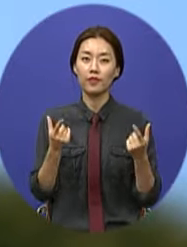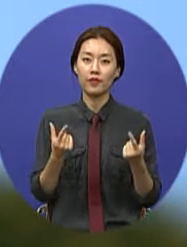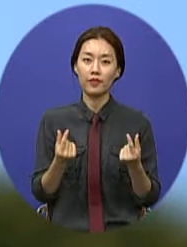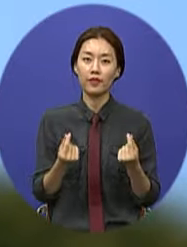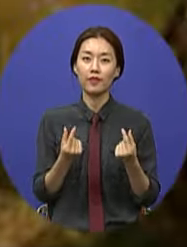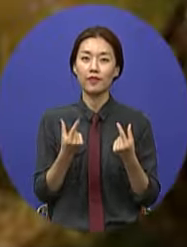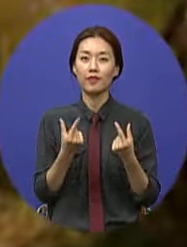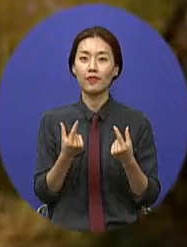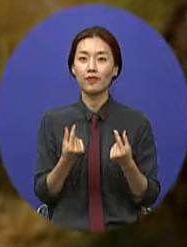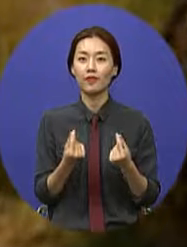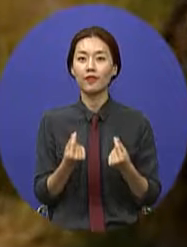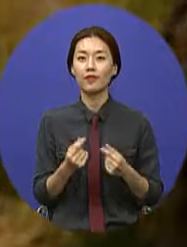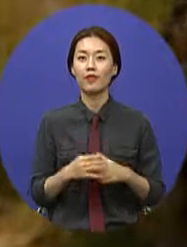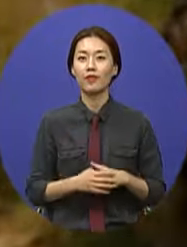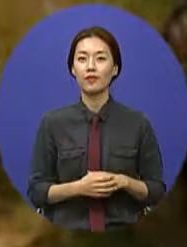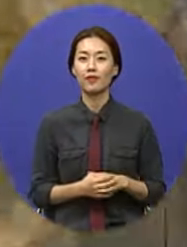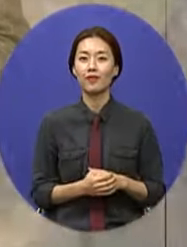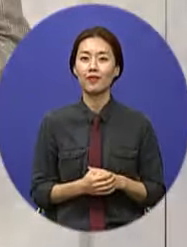번져가네.